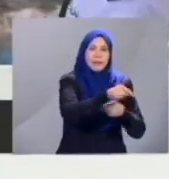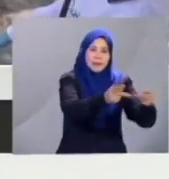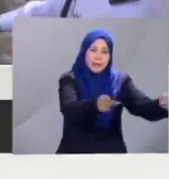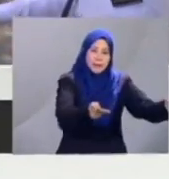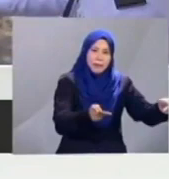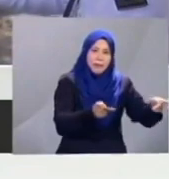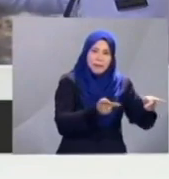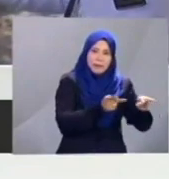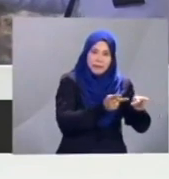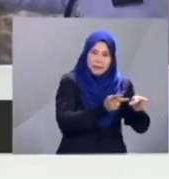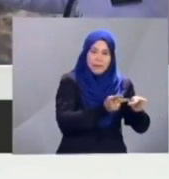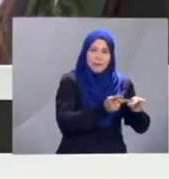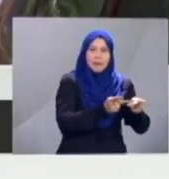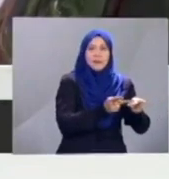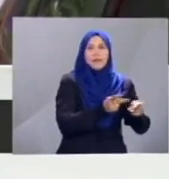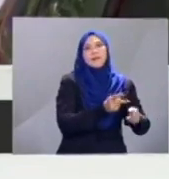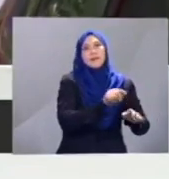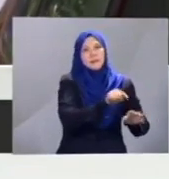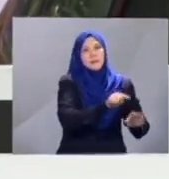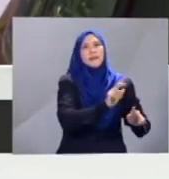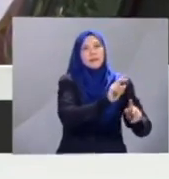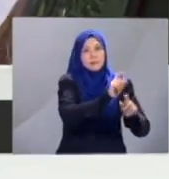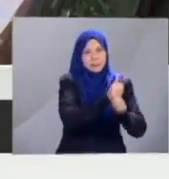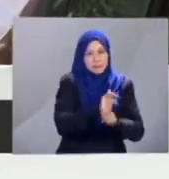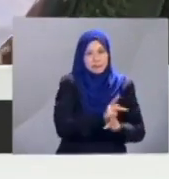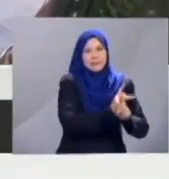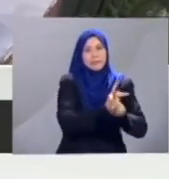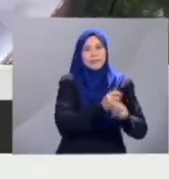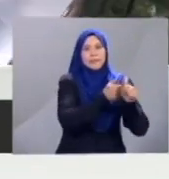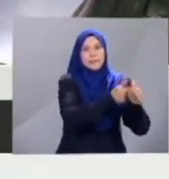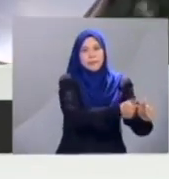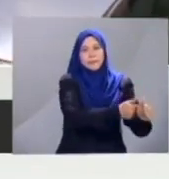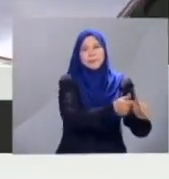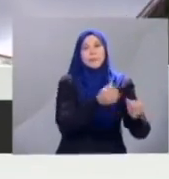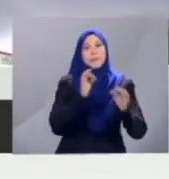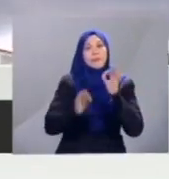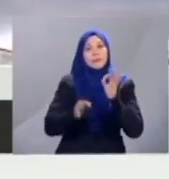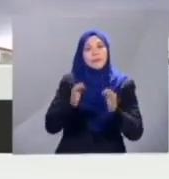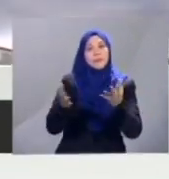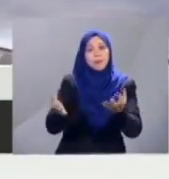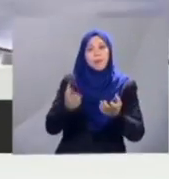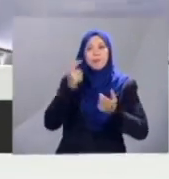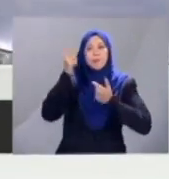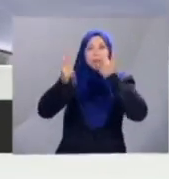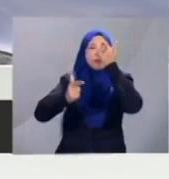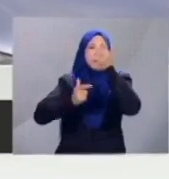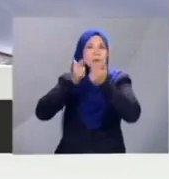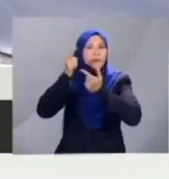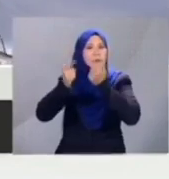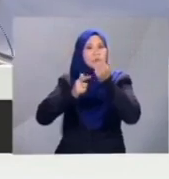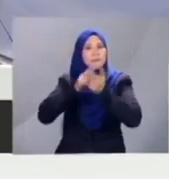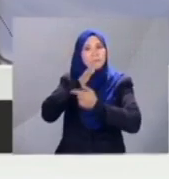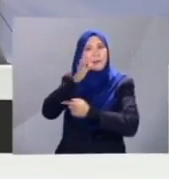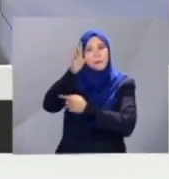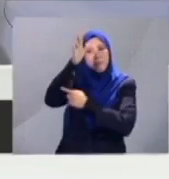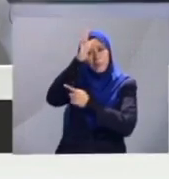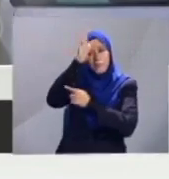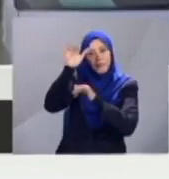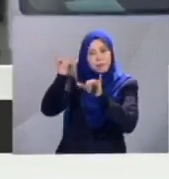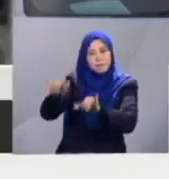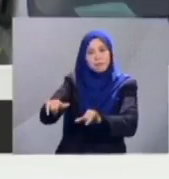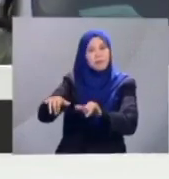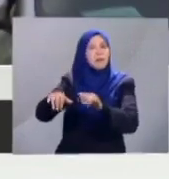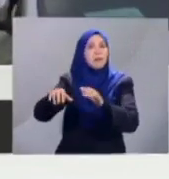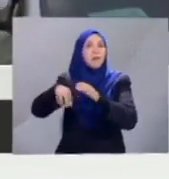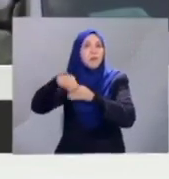PKPD. Jadi bagi mereka yang ingin menziarahi ibu bapa yang tinggal berjauhan di negeri